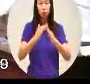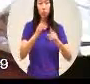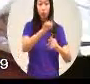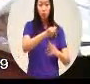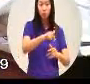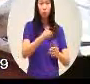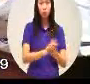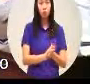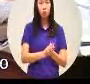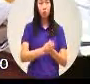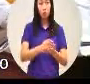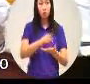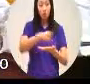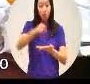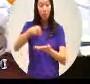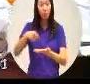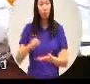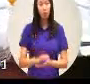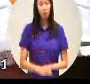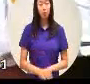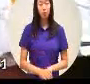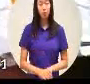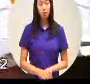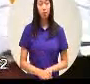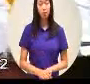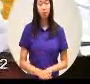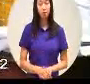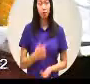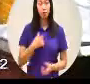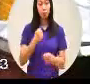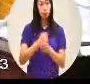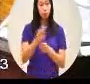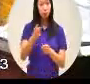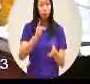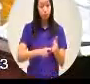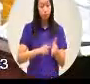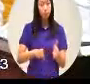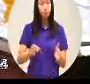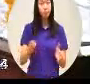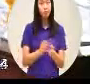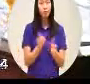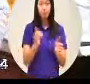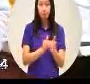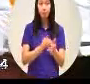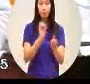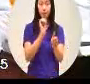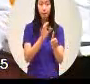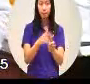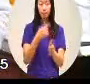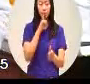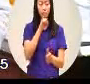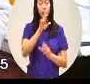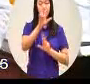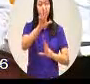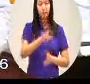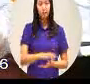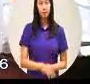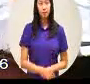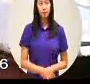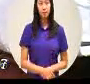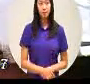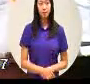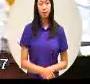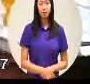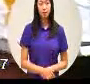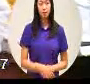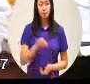数的。啊，所以我做一个简单的结论了哈、哦，我坦白说哈、哦，这个